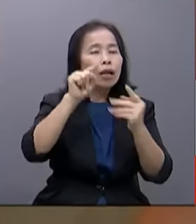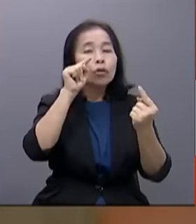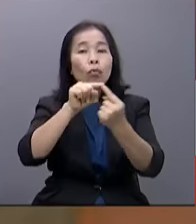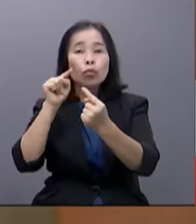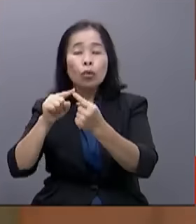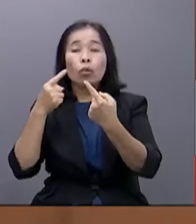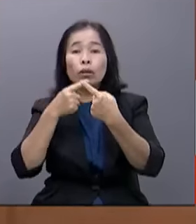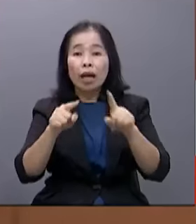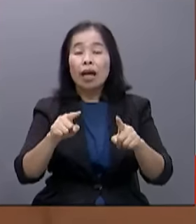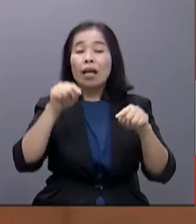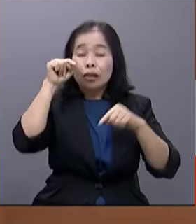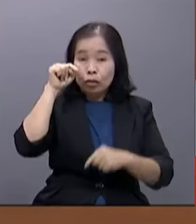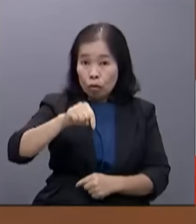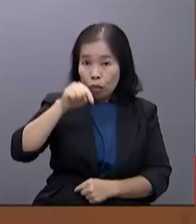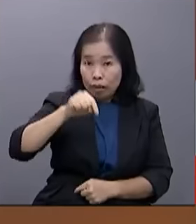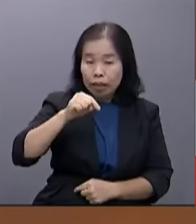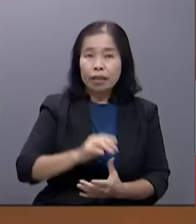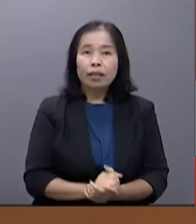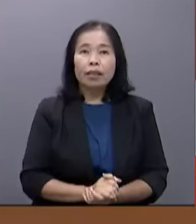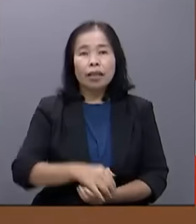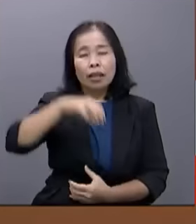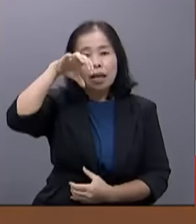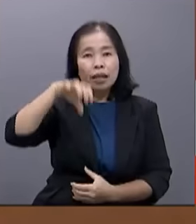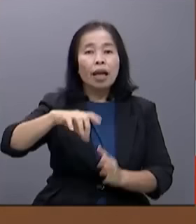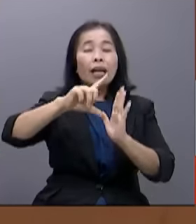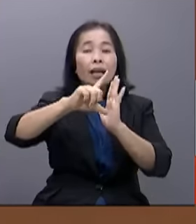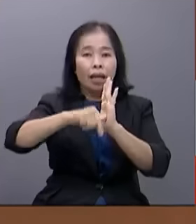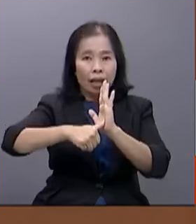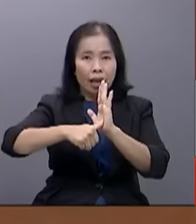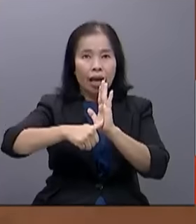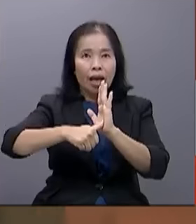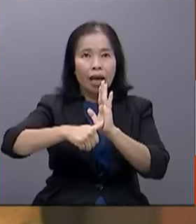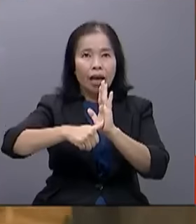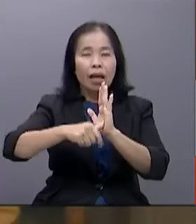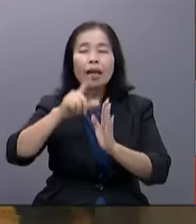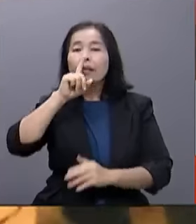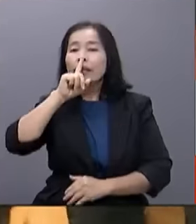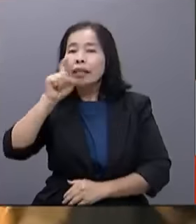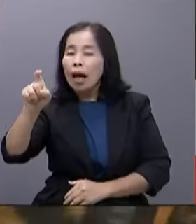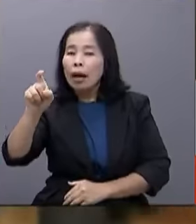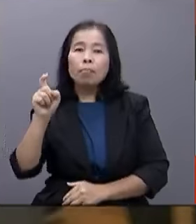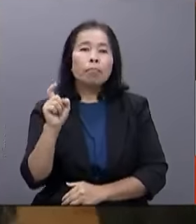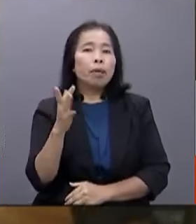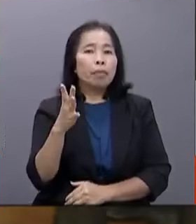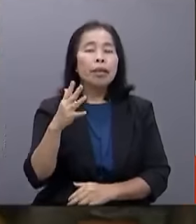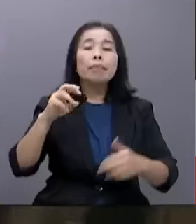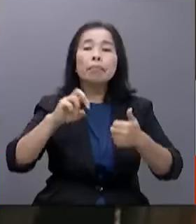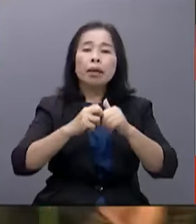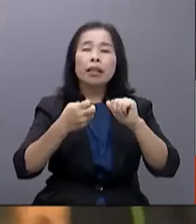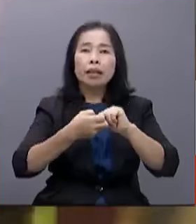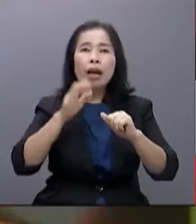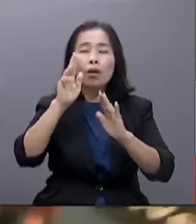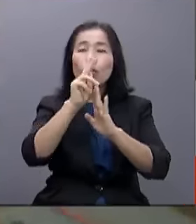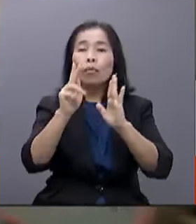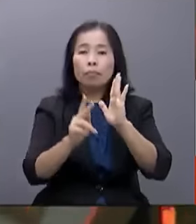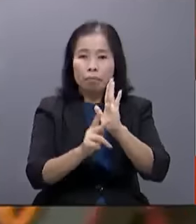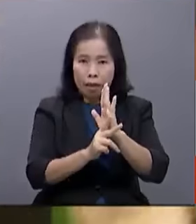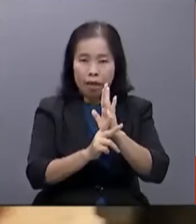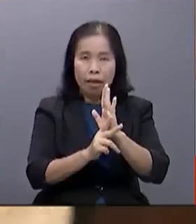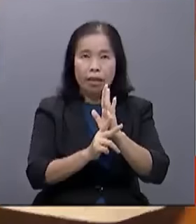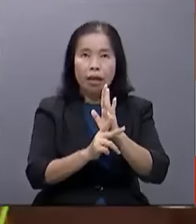ณีนี้สำนักเลขาธิการไม่ได้สอบถามเกี่ยวกับประเด็นปัญหาข้อกฎหมายว่าการ